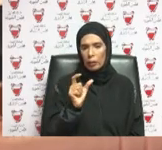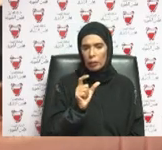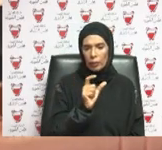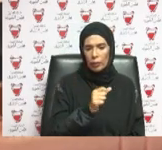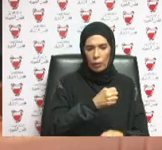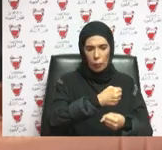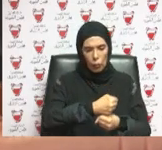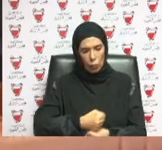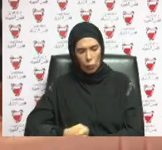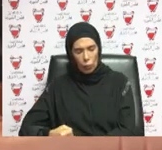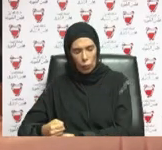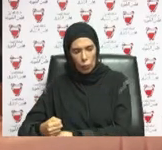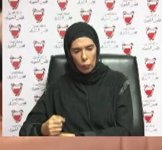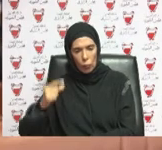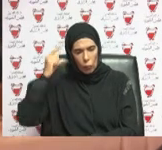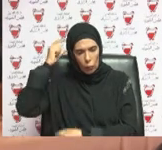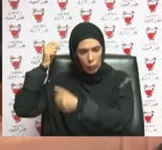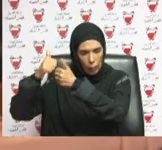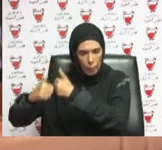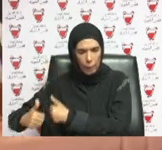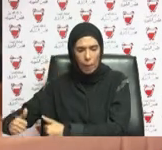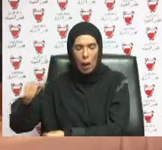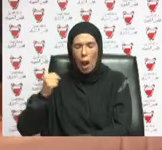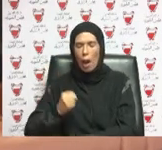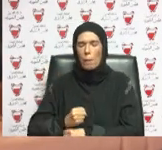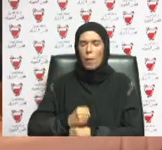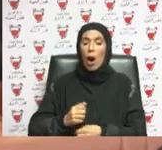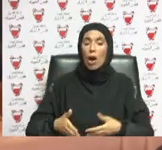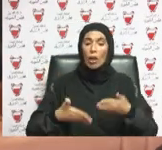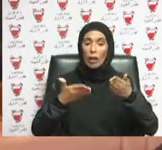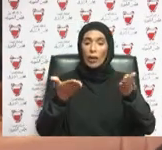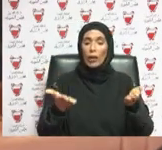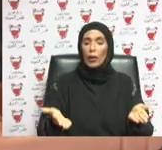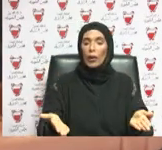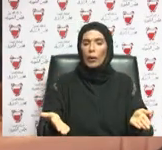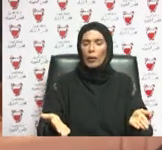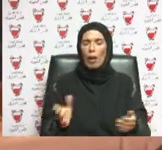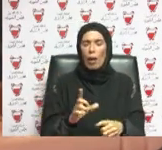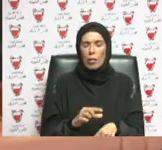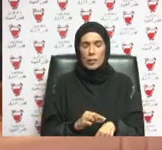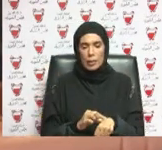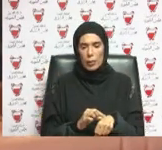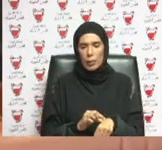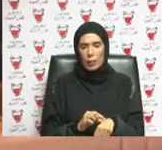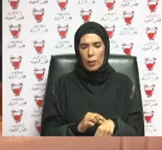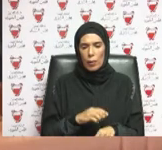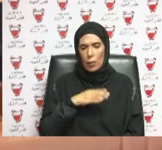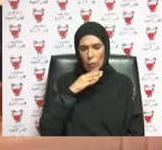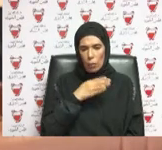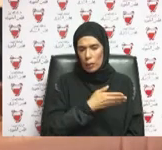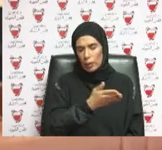نخلد ونستذكر مآثر هذا الأمير الإنسان والوالد